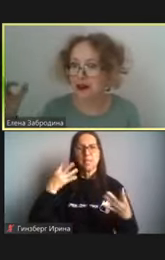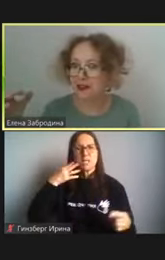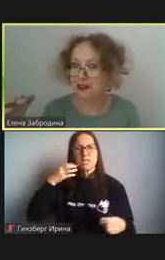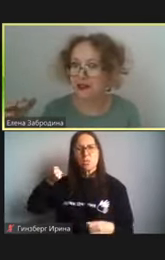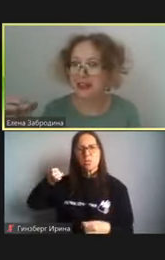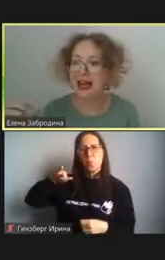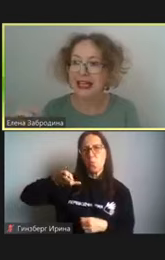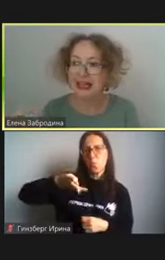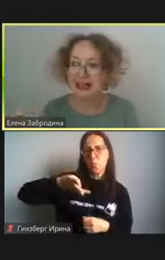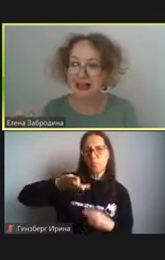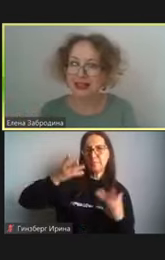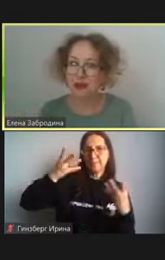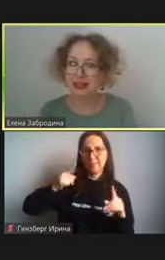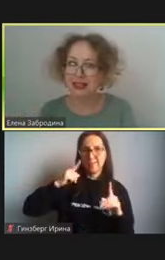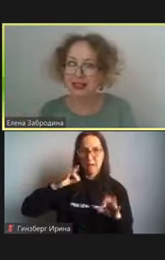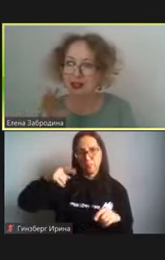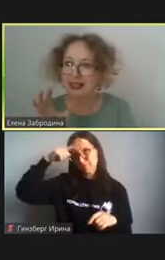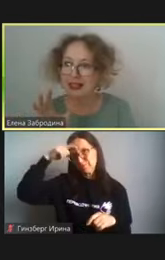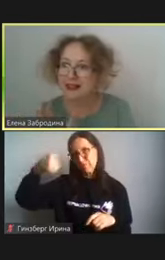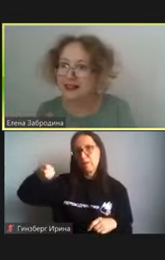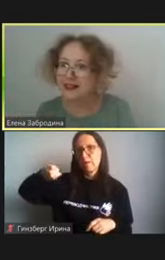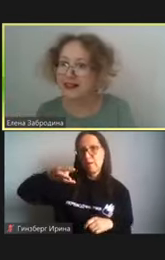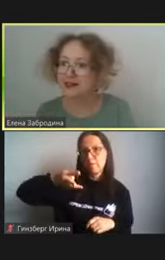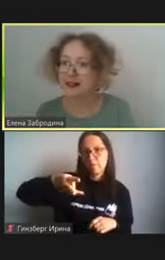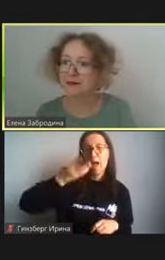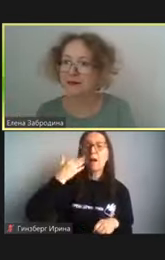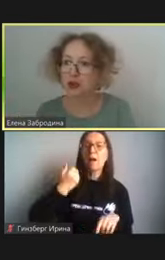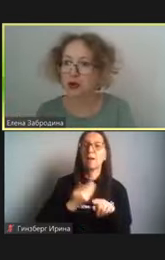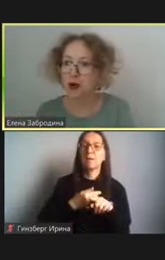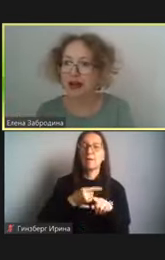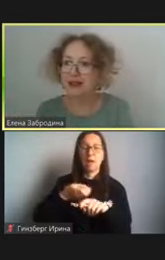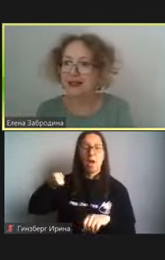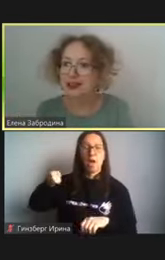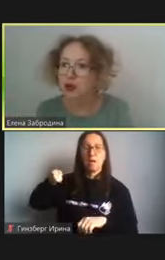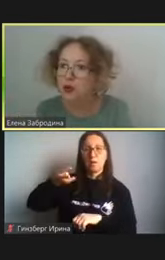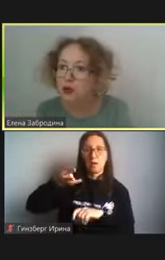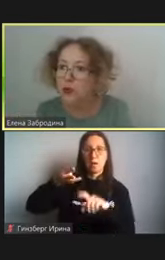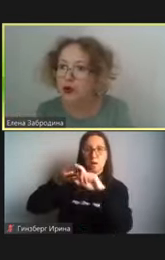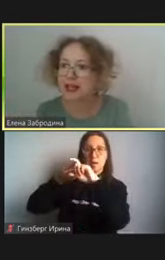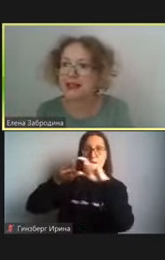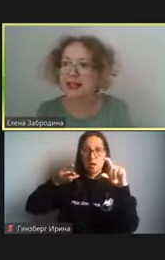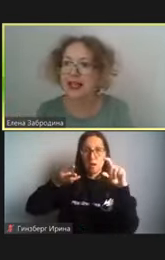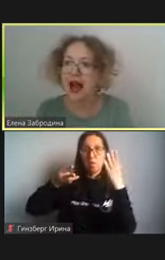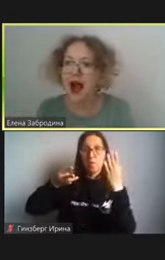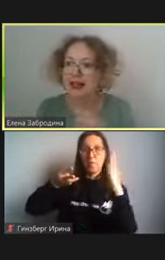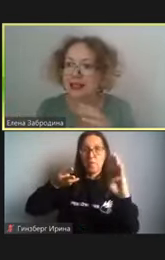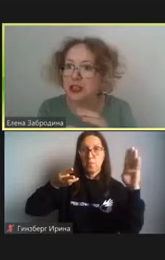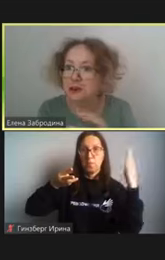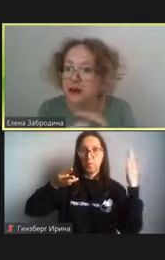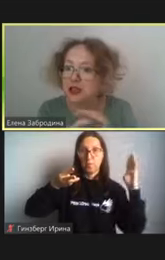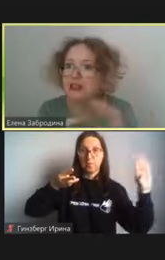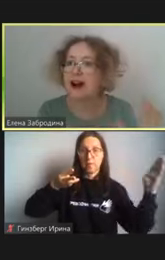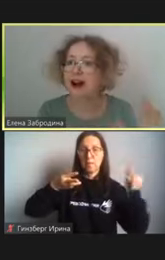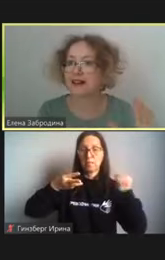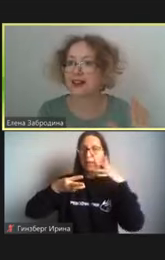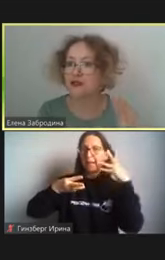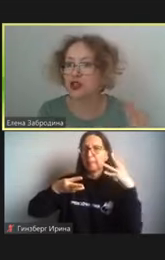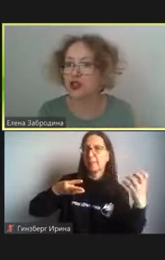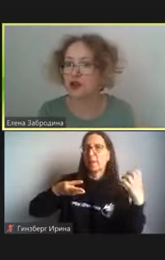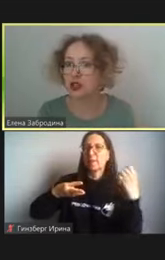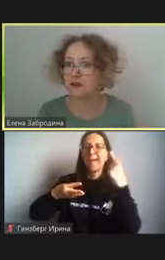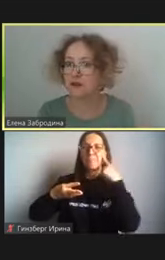лучи падают, и когда у нас есть вот такие разрывы, то где-то глубокая тень, а где-то, наоборот,